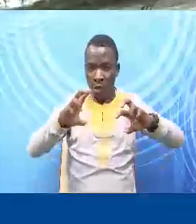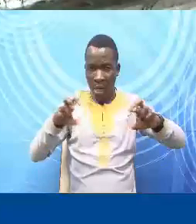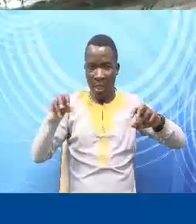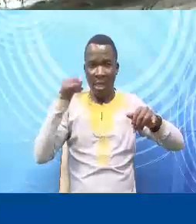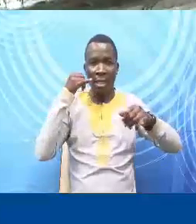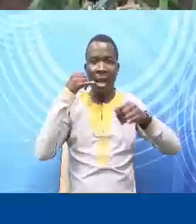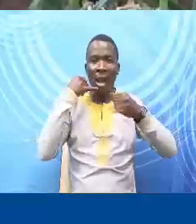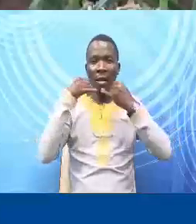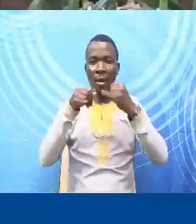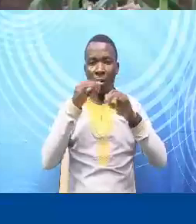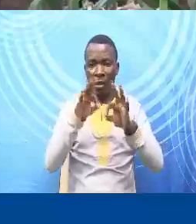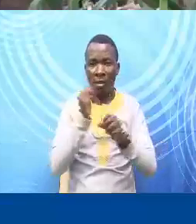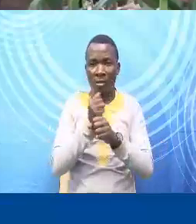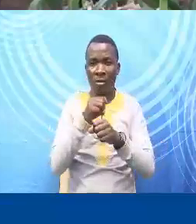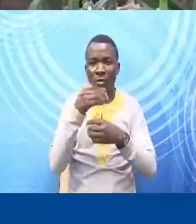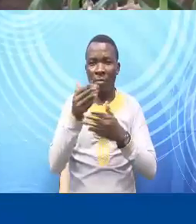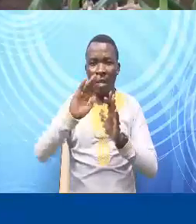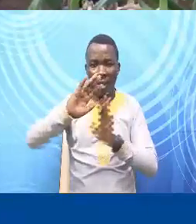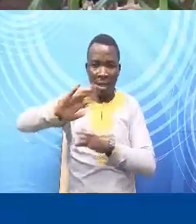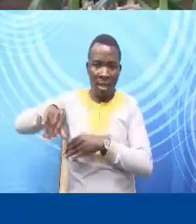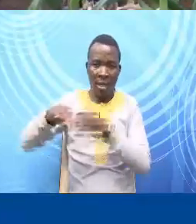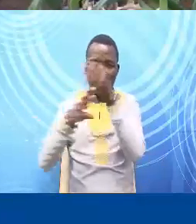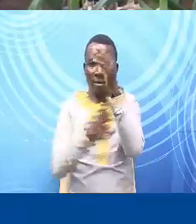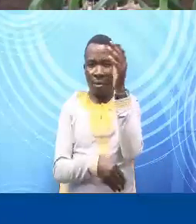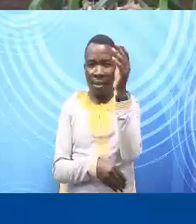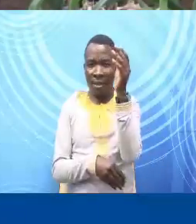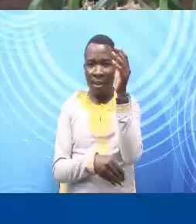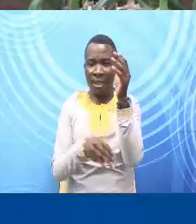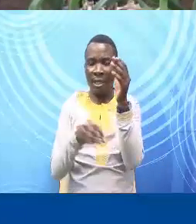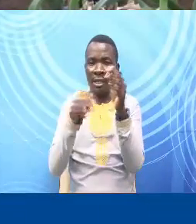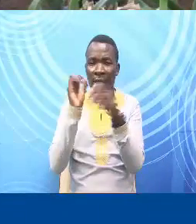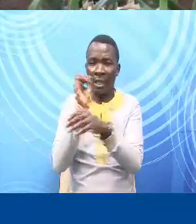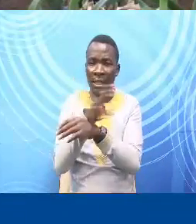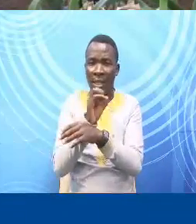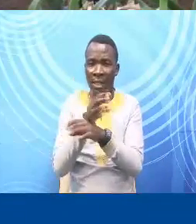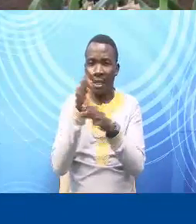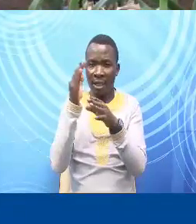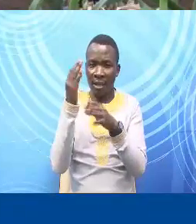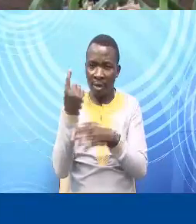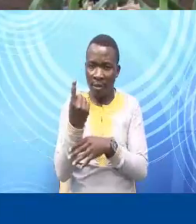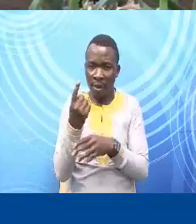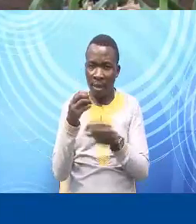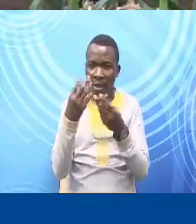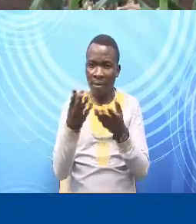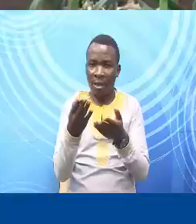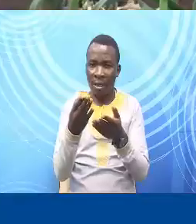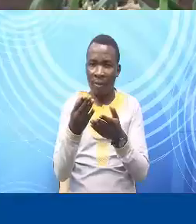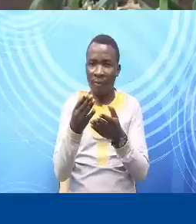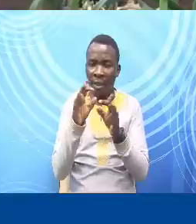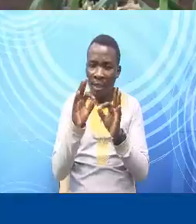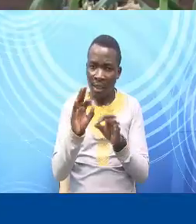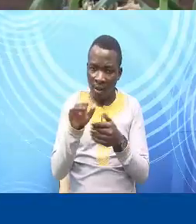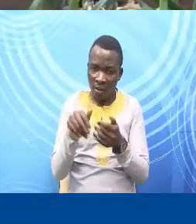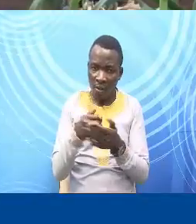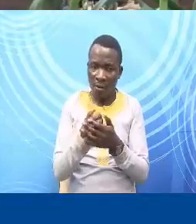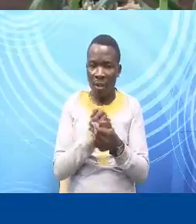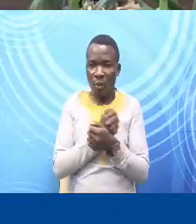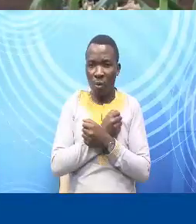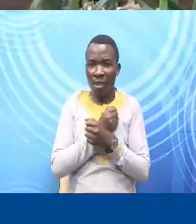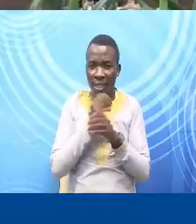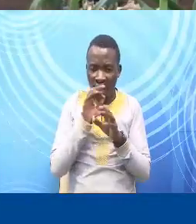akitandukanya n'ubukene. Inama ya mbere nabaha ni ugukurikirana inzozi zawe. Ikintu cyose ukunda, ikintu cyose wumva